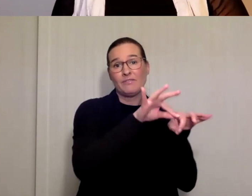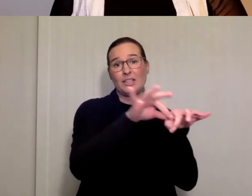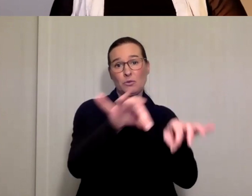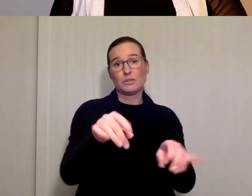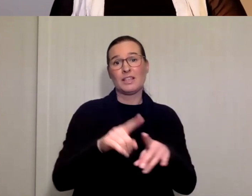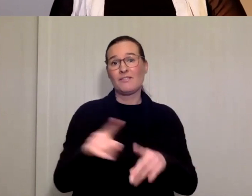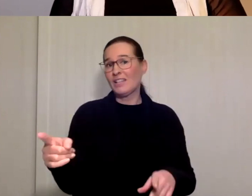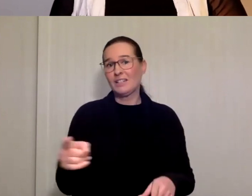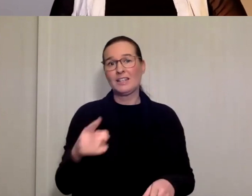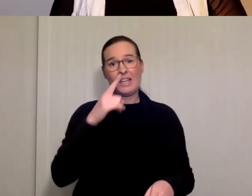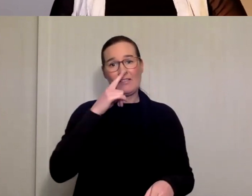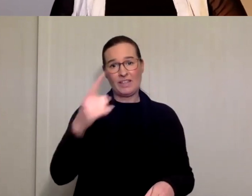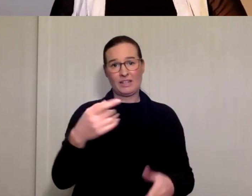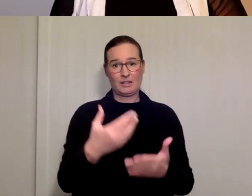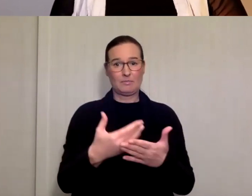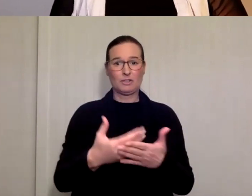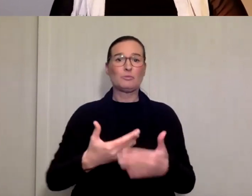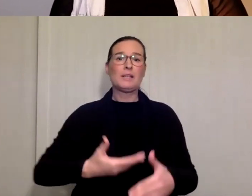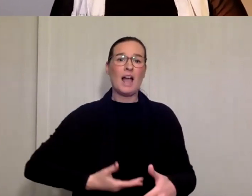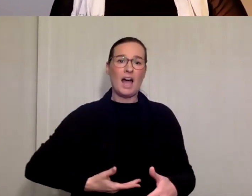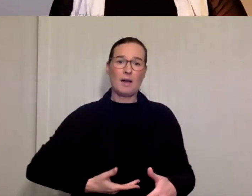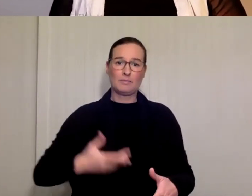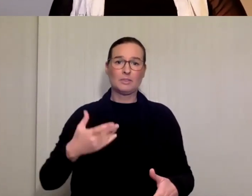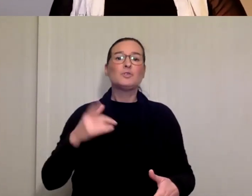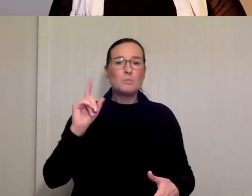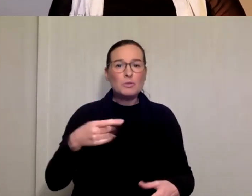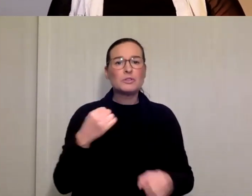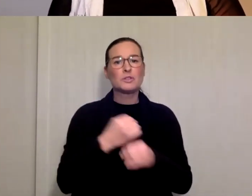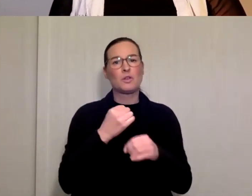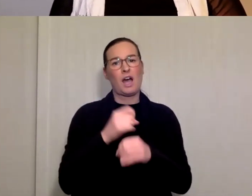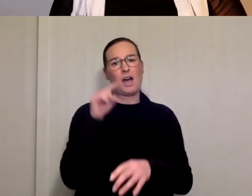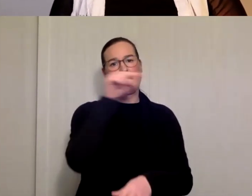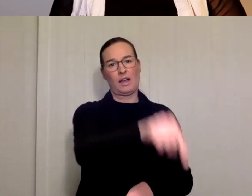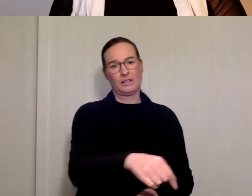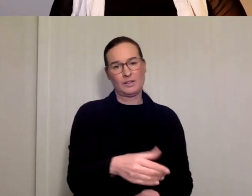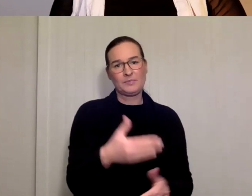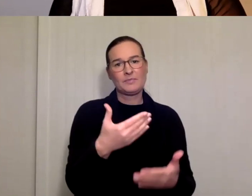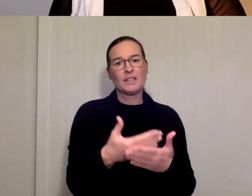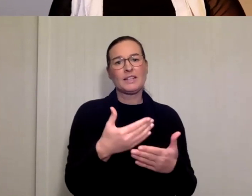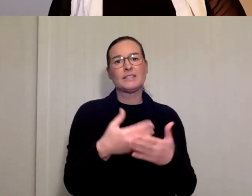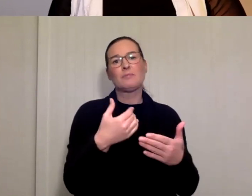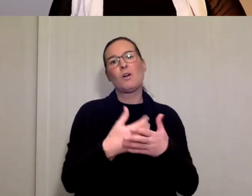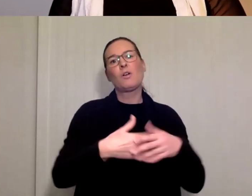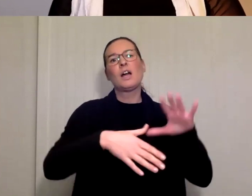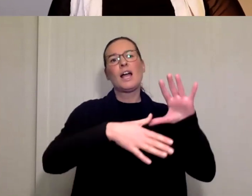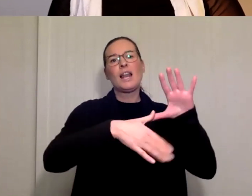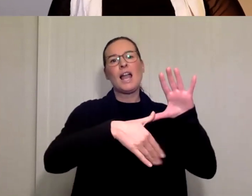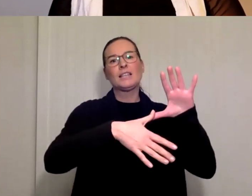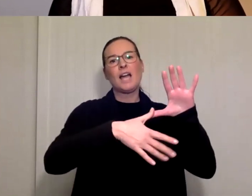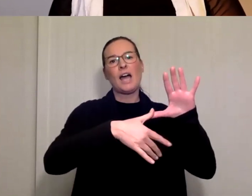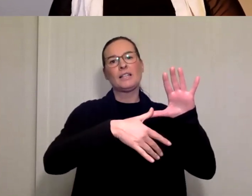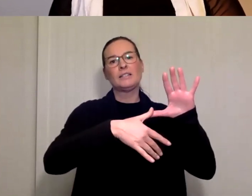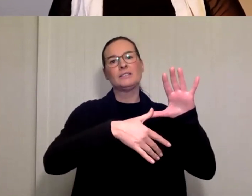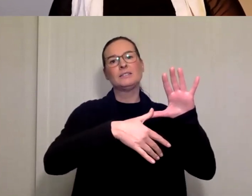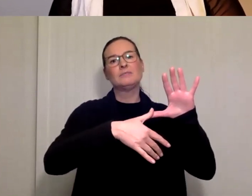müssen zur Arbeit gehen oder sie bekommen ihren Lohn nicht. Das ist der Grund, warum eben viele lateinamerikanische Länder relativ hohe